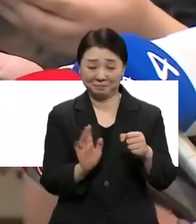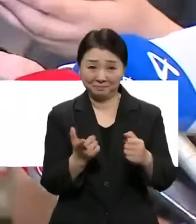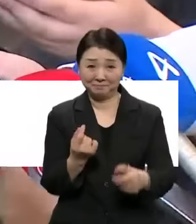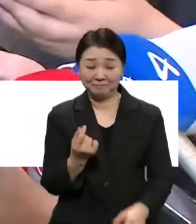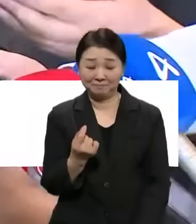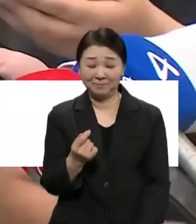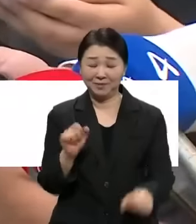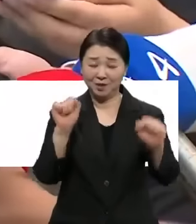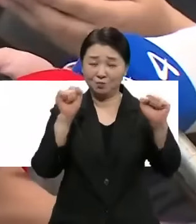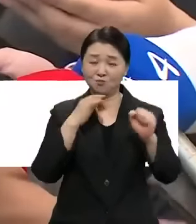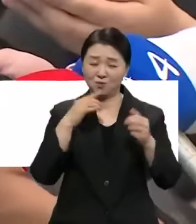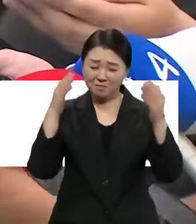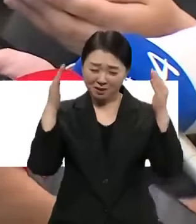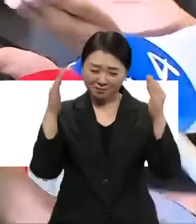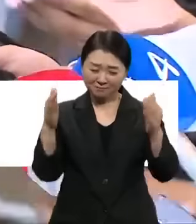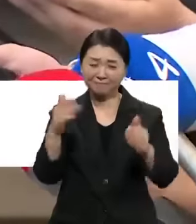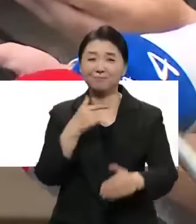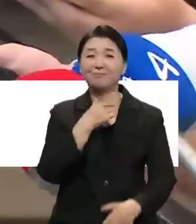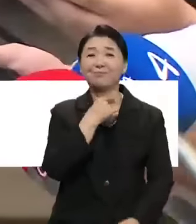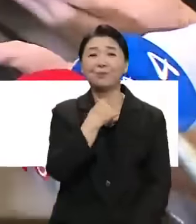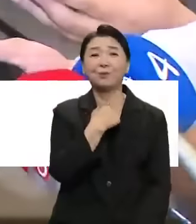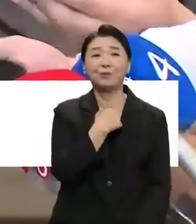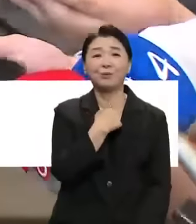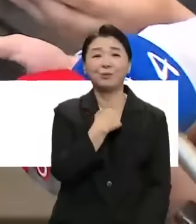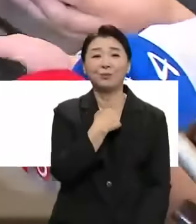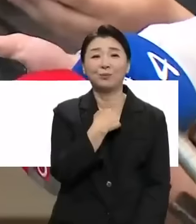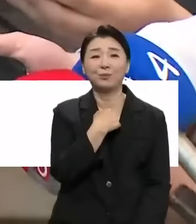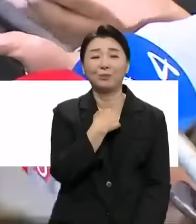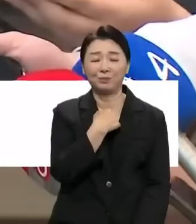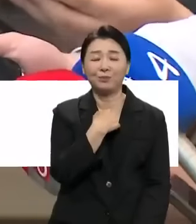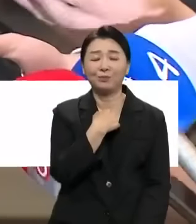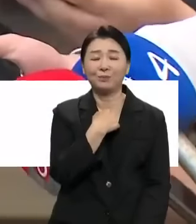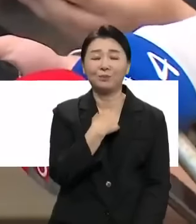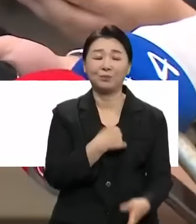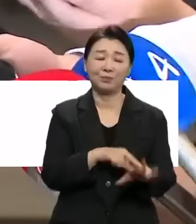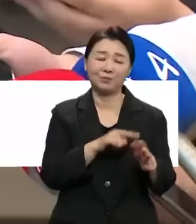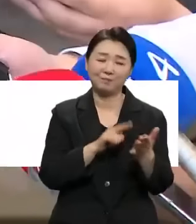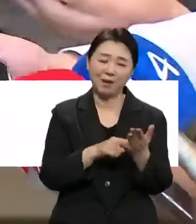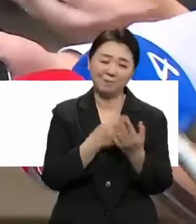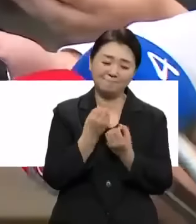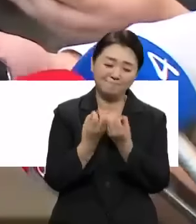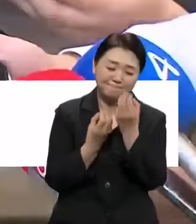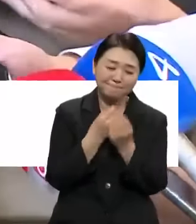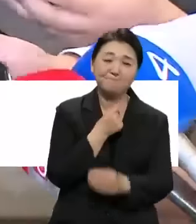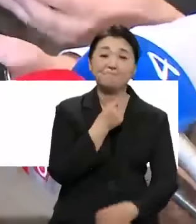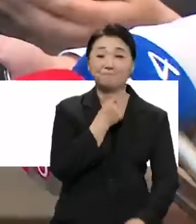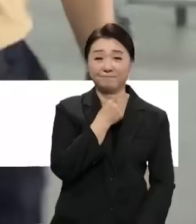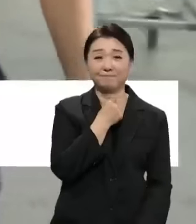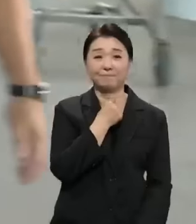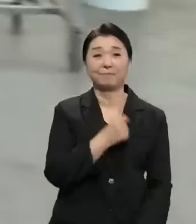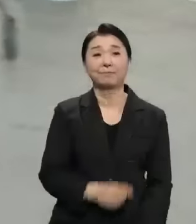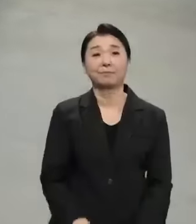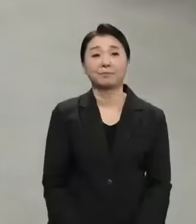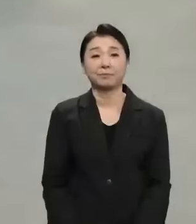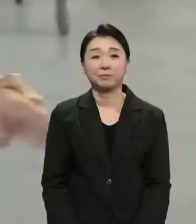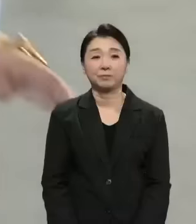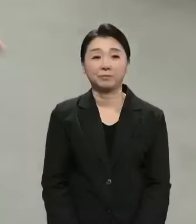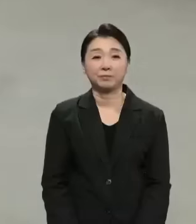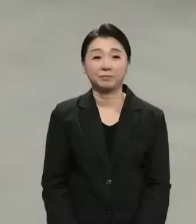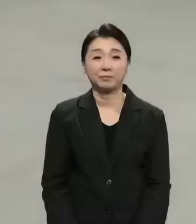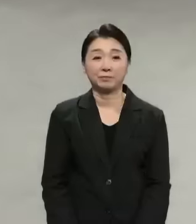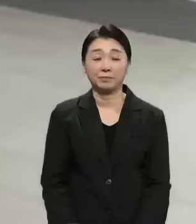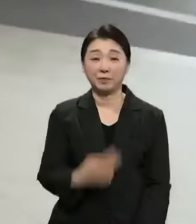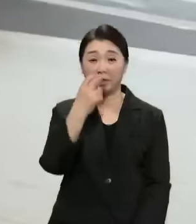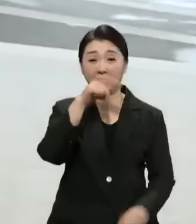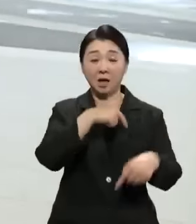정말 운동에만 전념하고픈 그런 마음을 호소하고 싶어서. 김학균